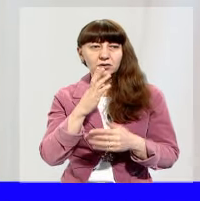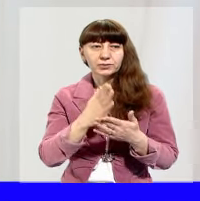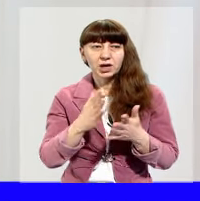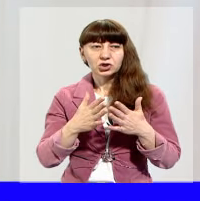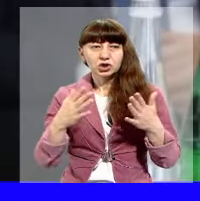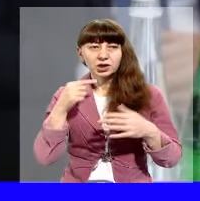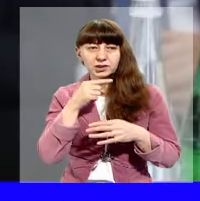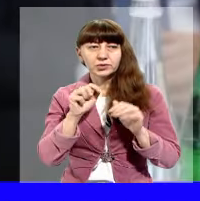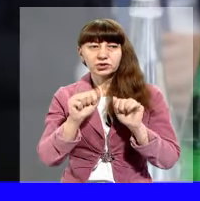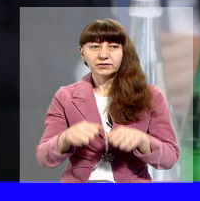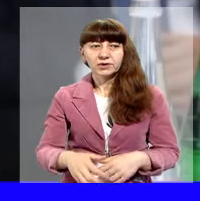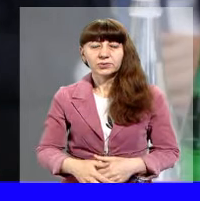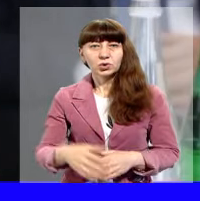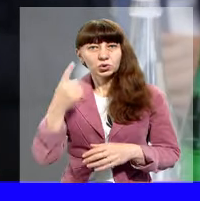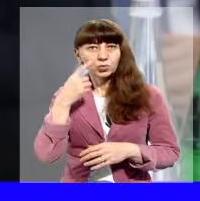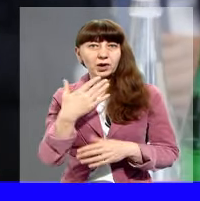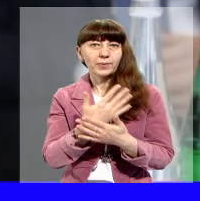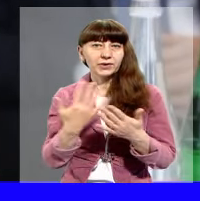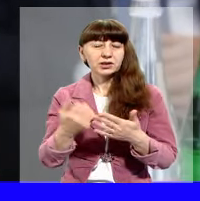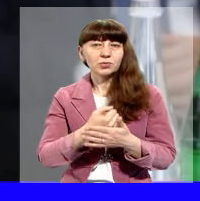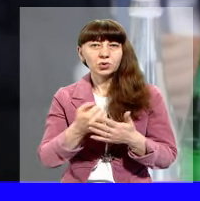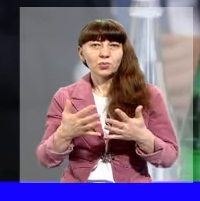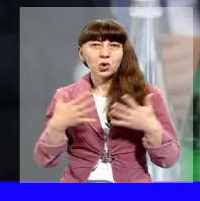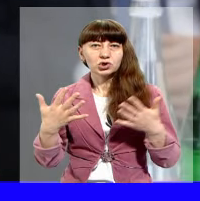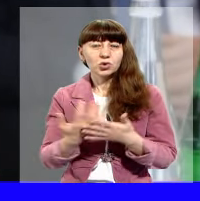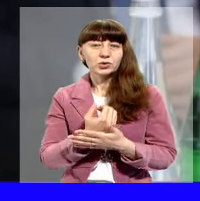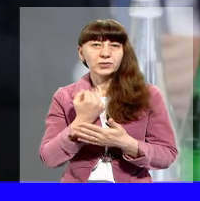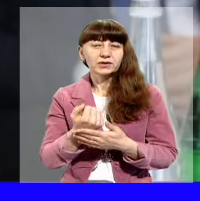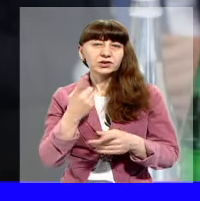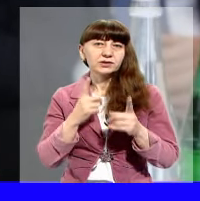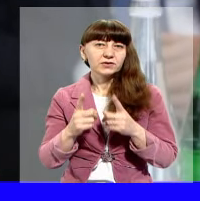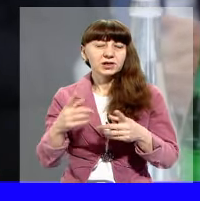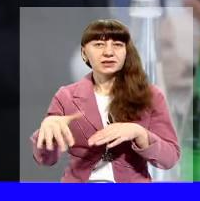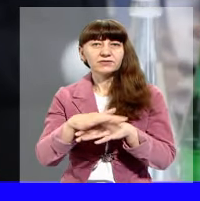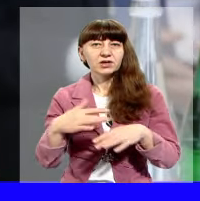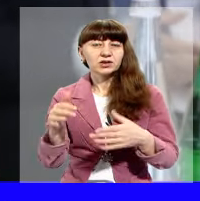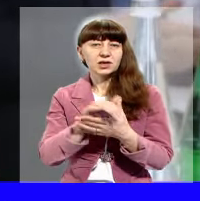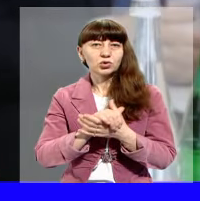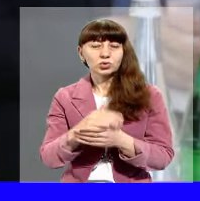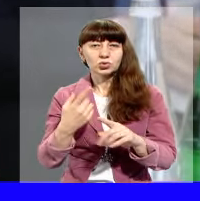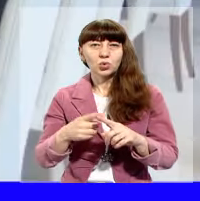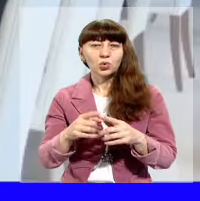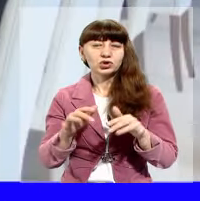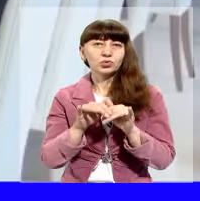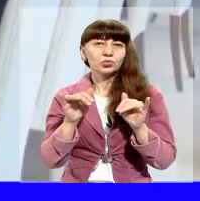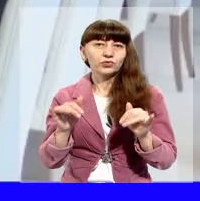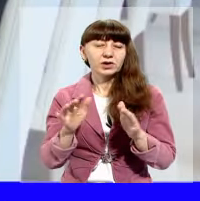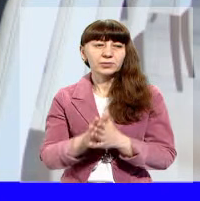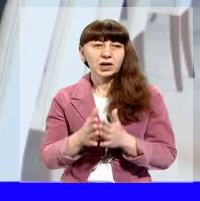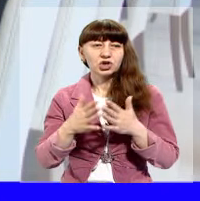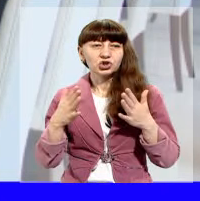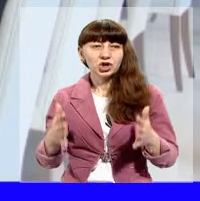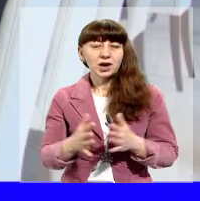деп ойлаймын. Шын мәнінде ынтымақтастықтың ауқымы өте кең. Біз бүгін мұнай мен газдан бөлек көлік пен логистикадан бастап цифрландыруға